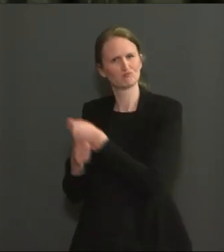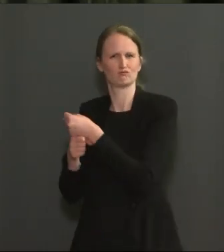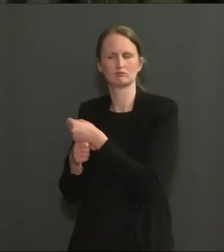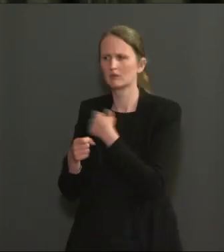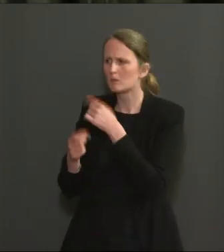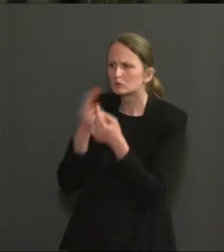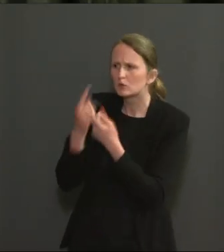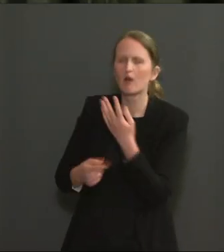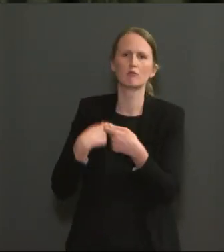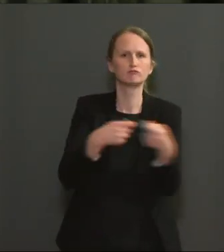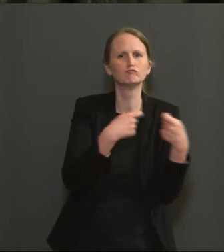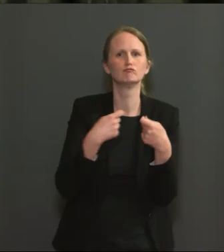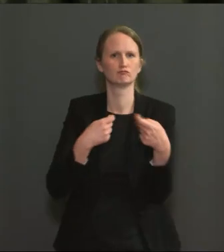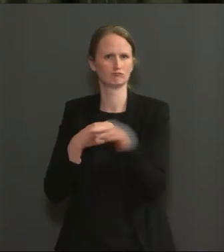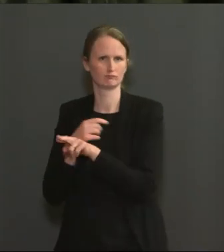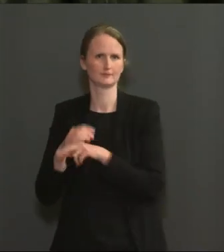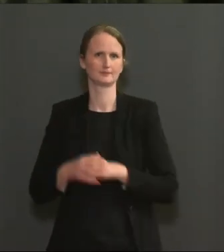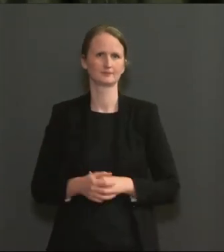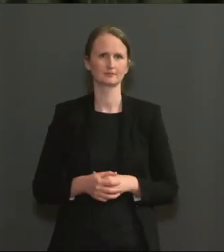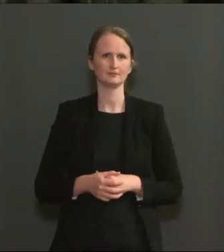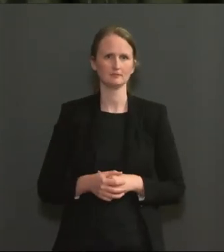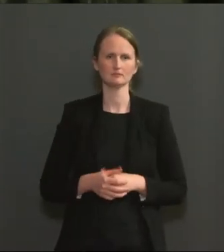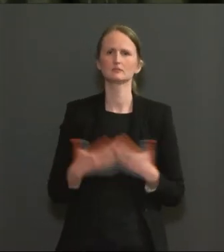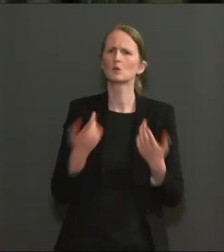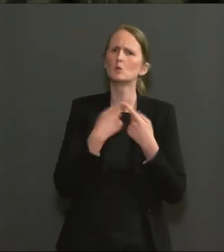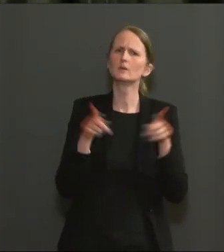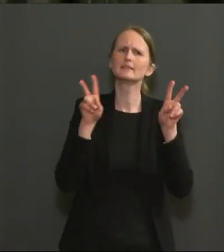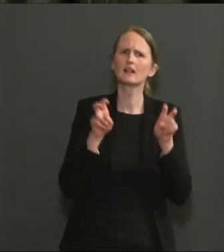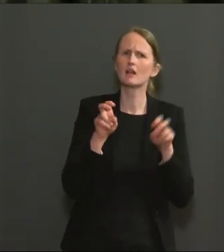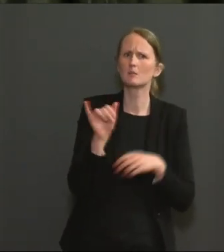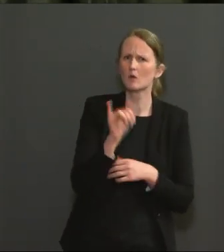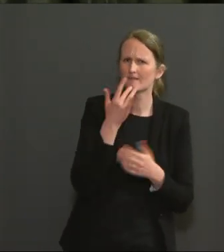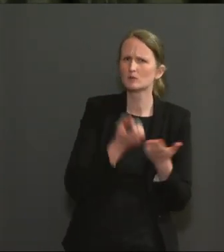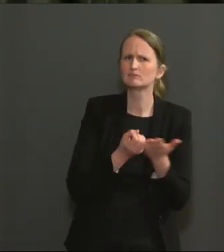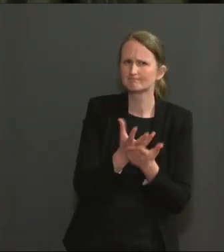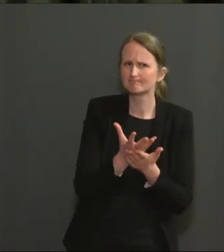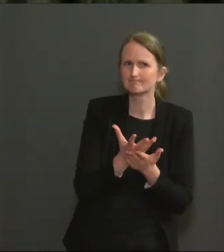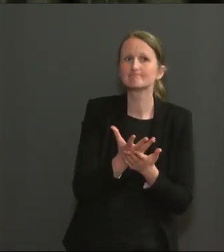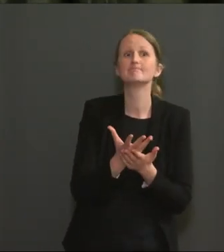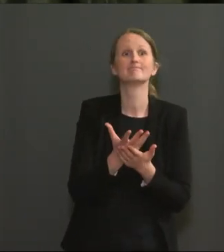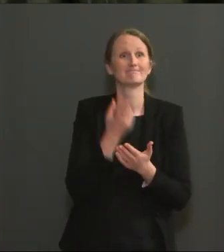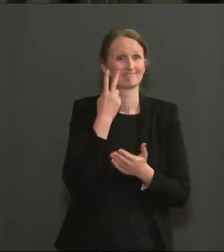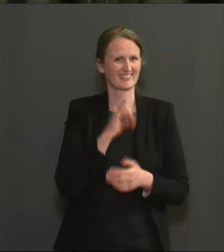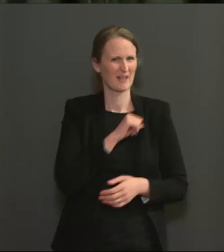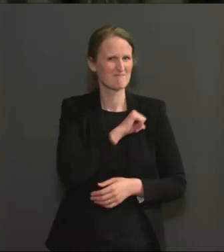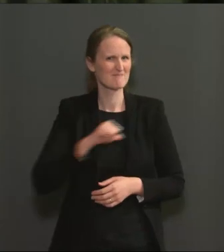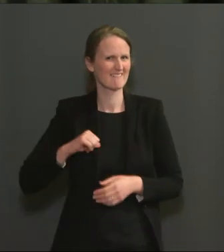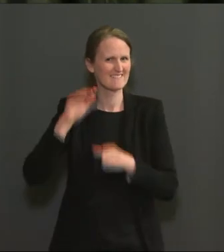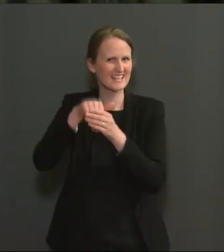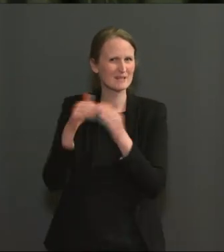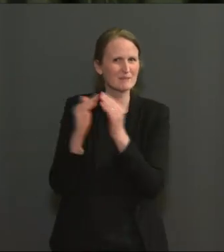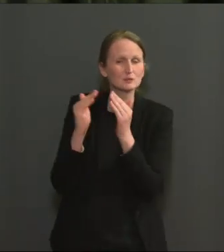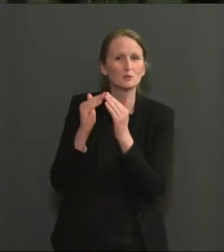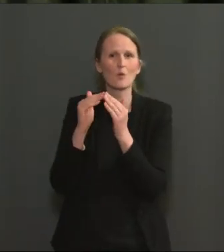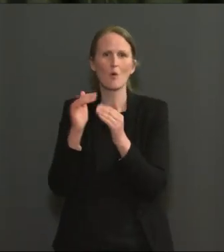aborder avec vous aujourd'hui ce sont les rassemblements privés et ce weekend il y en a eu encore un certain nombre alors